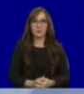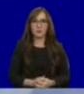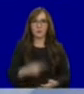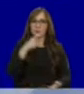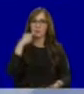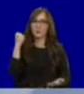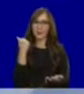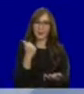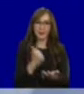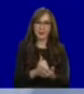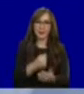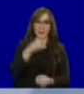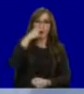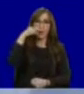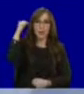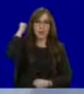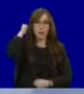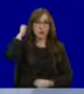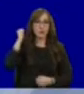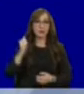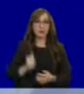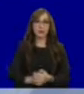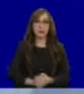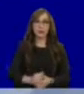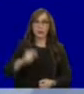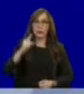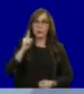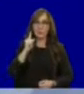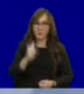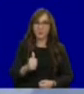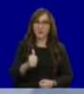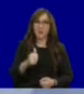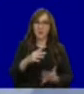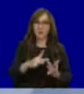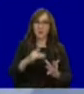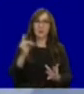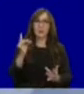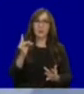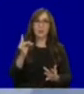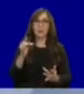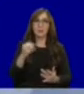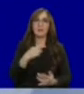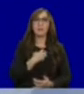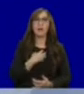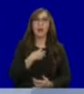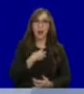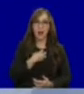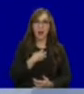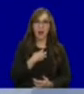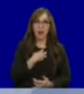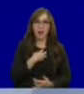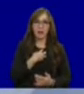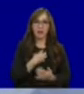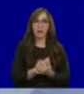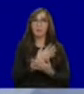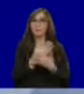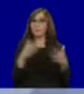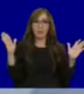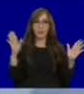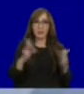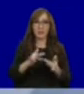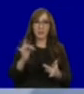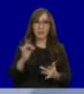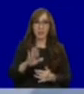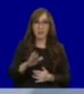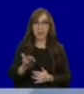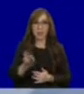adalah orang tua atau wali murid boleh memilih, berhak dan bebas memilih bagi anaknya apakah mau